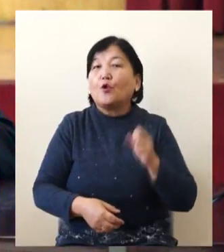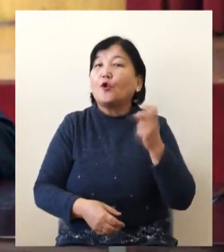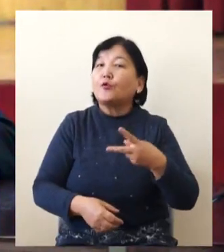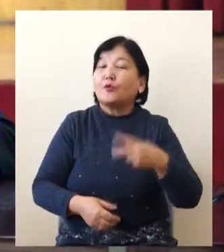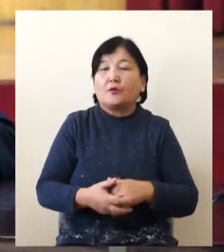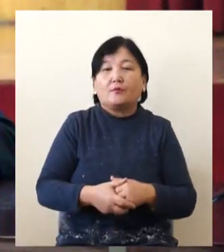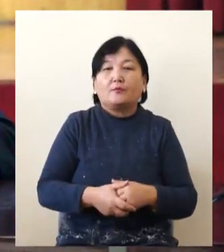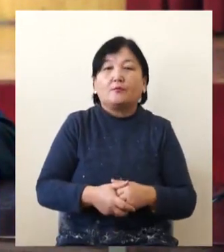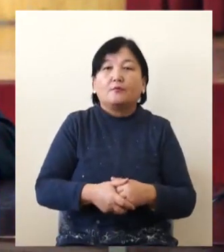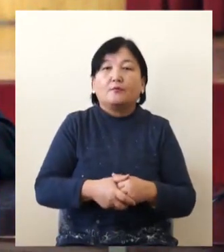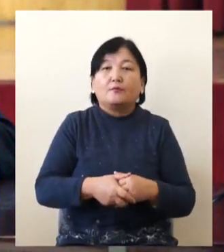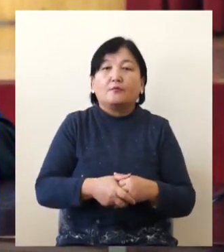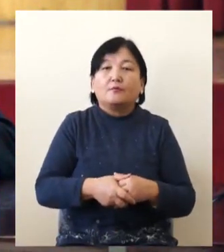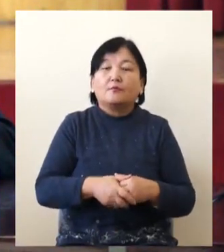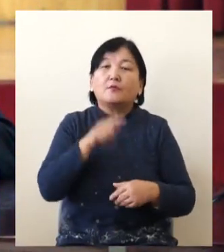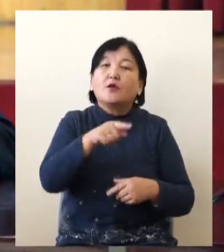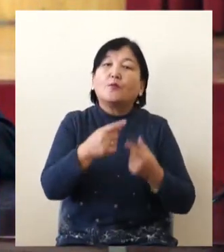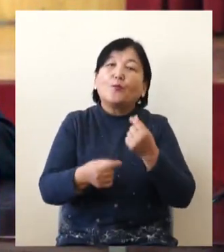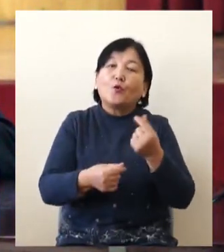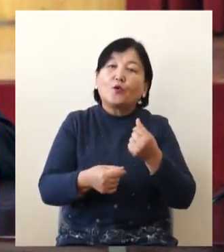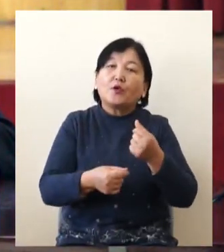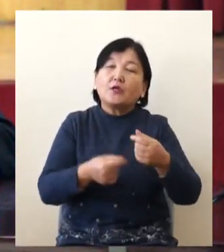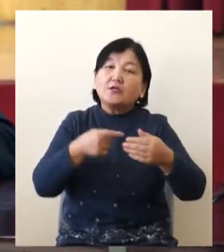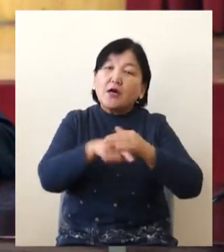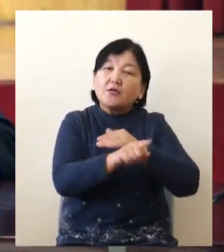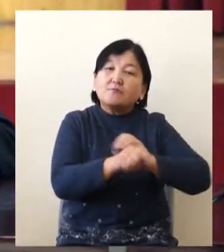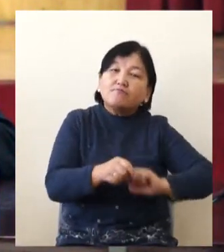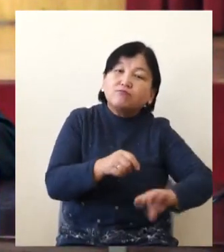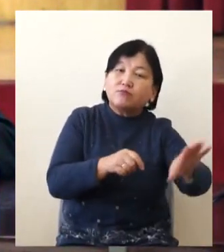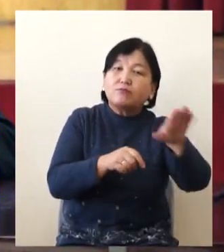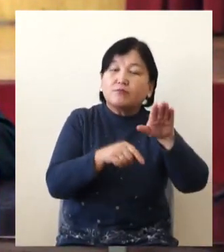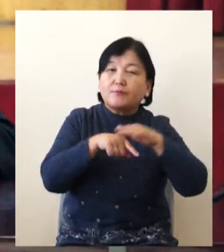Хоёрдугаар тэр мөнгийг цаашаа хүүлж байгаа.